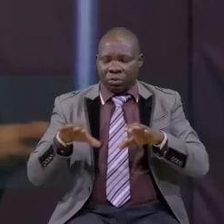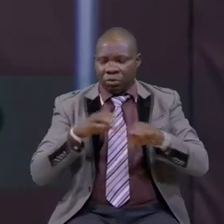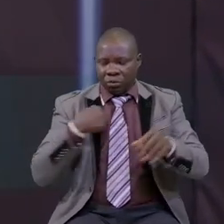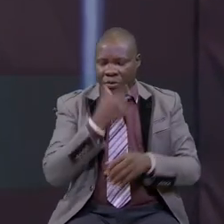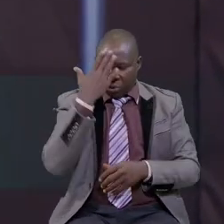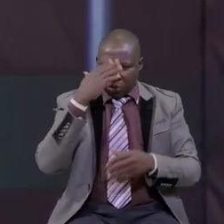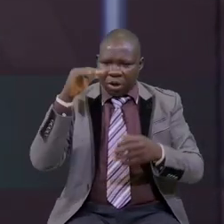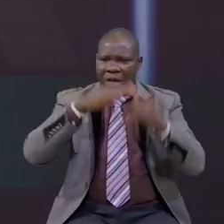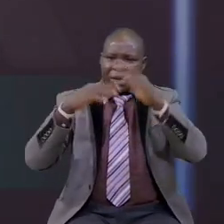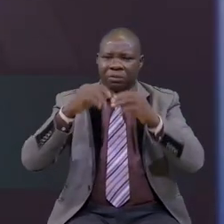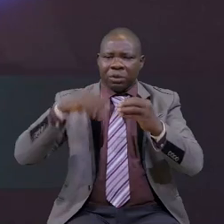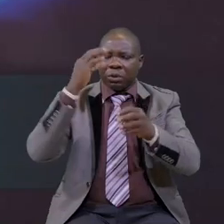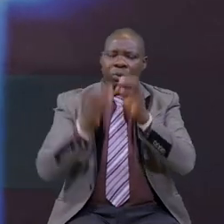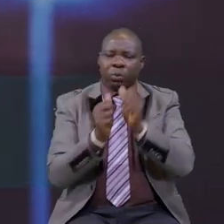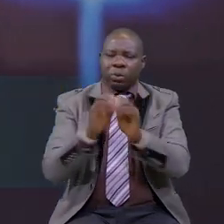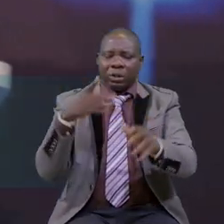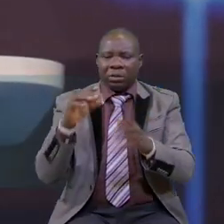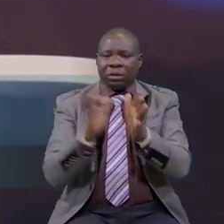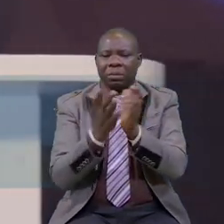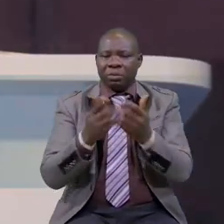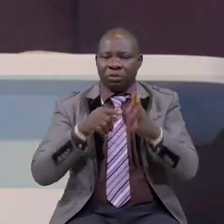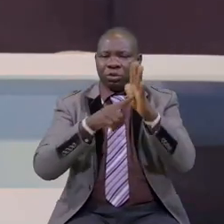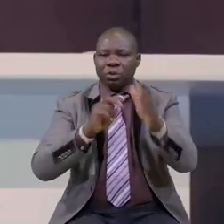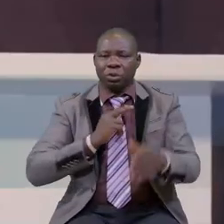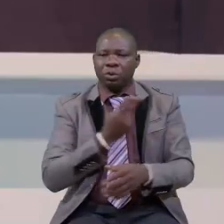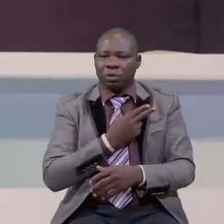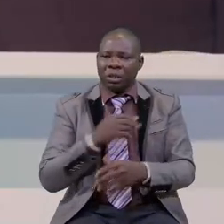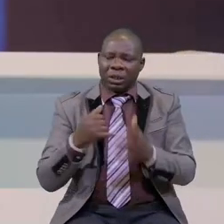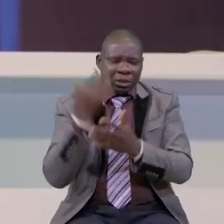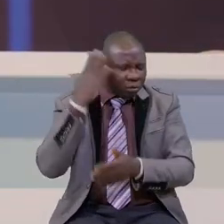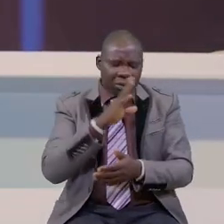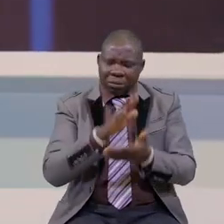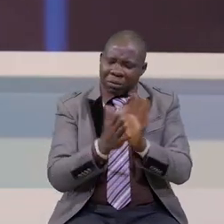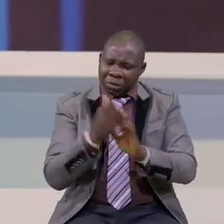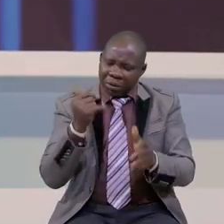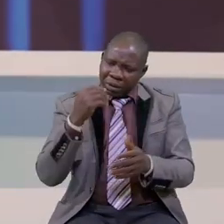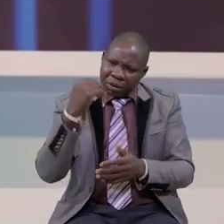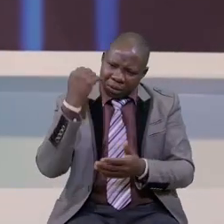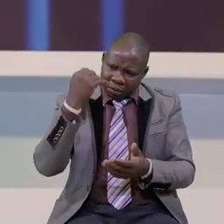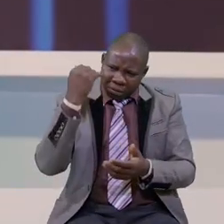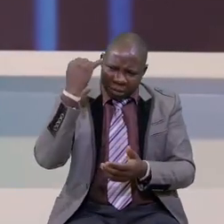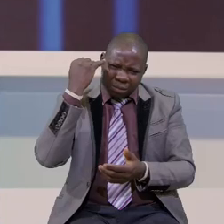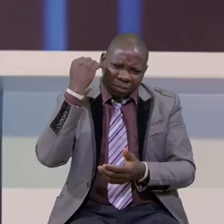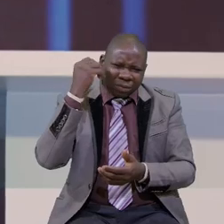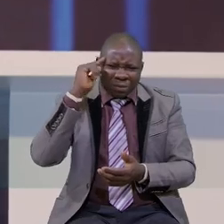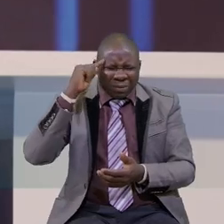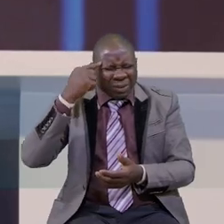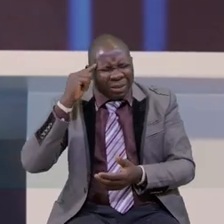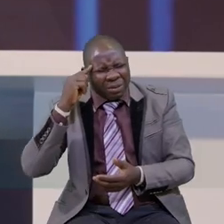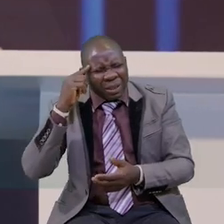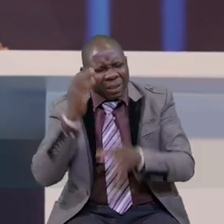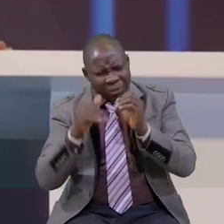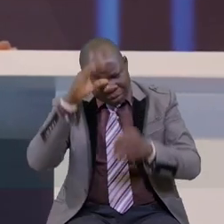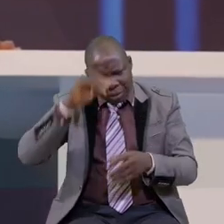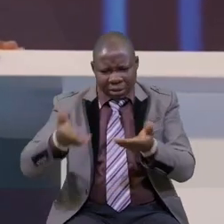révèle? Tout ce à quoi tu vas penser, oh, c'est des devinettes. Tu vas penser que le monsieur est mort, il meurt comme un